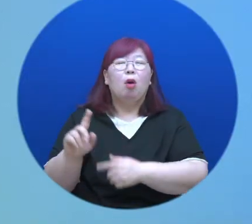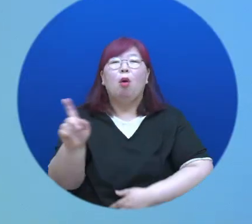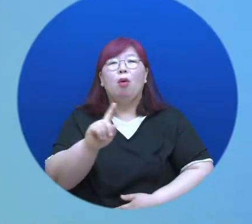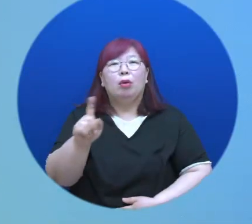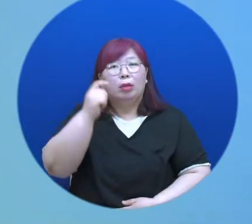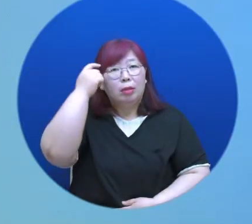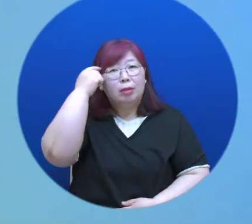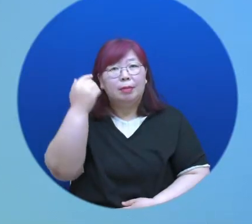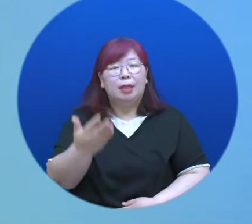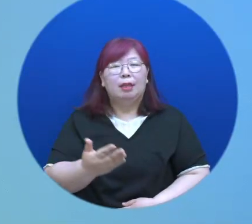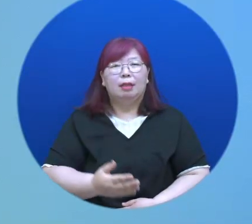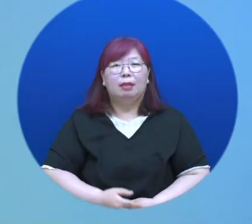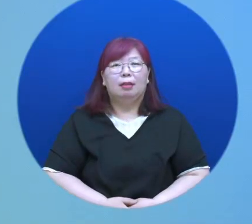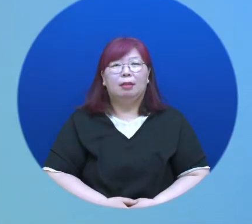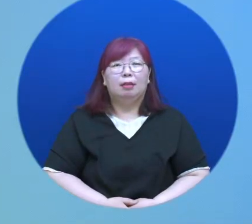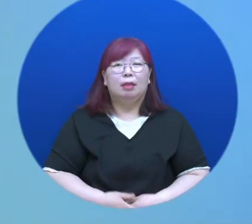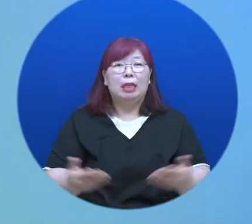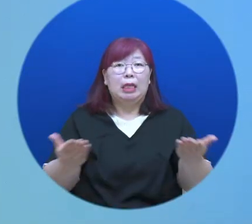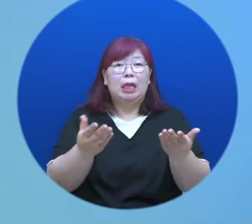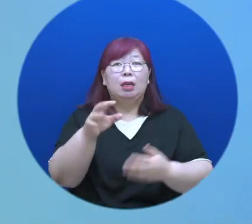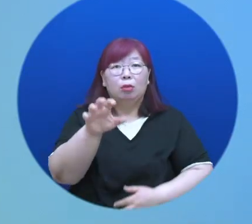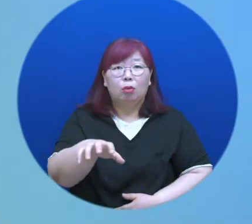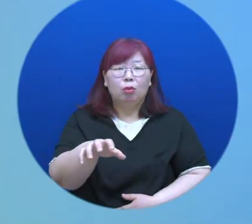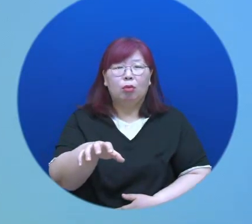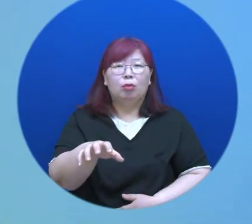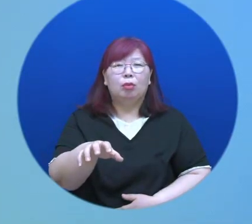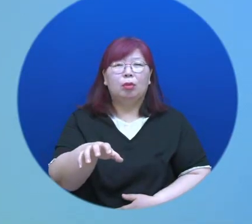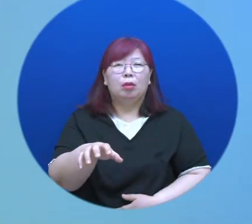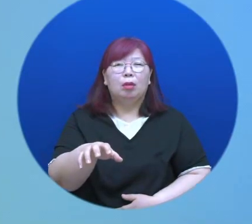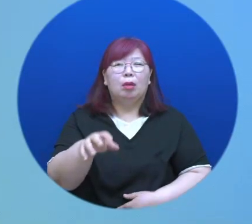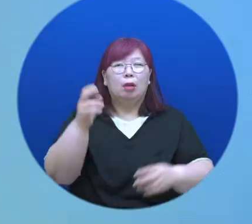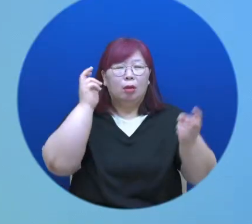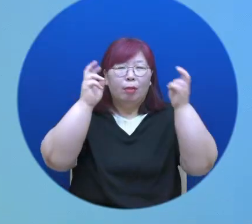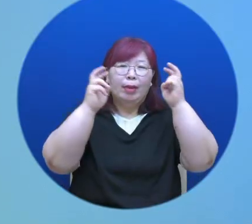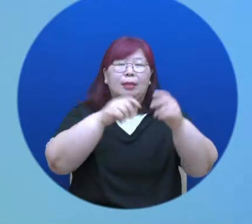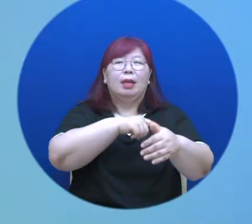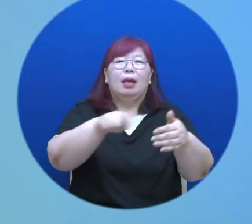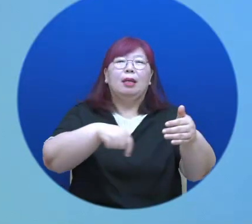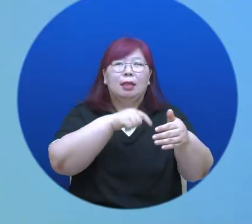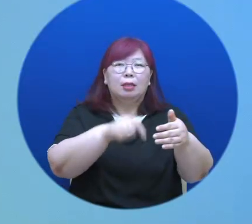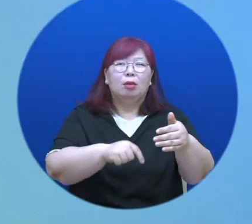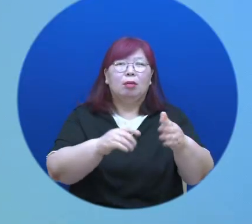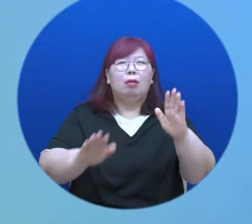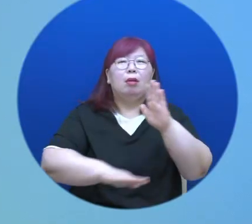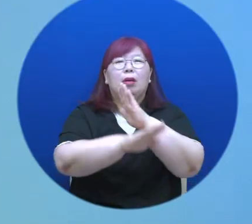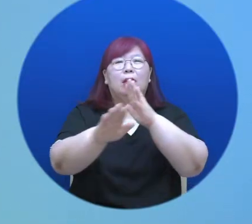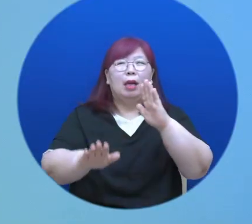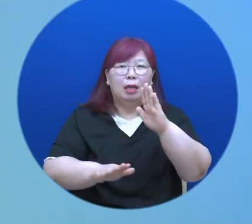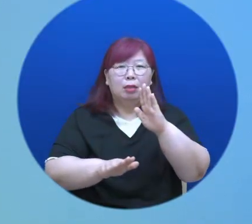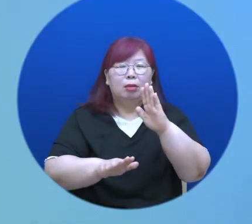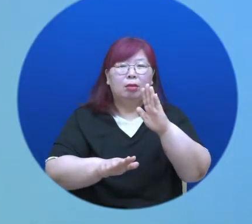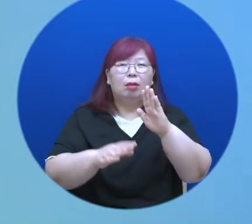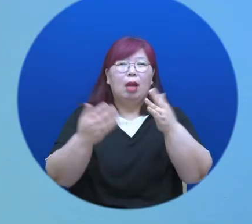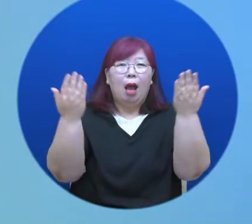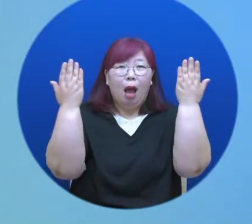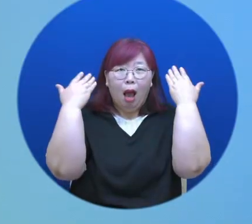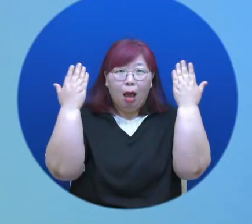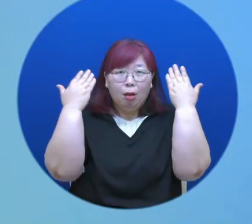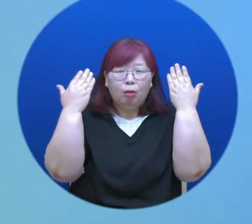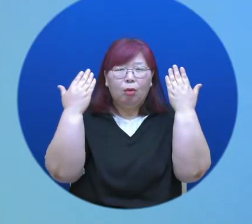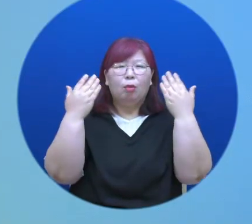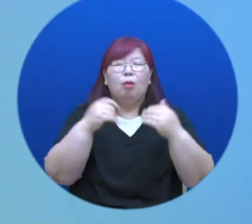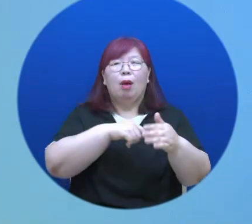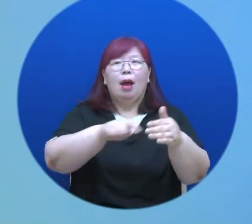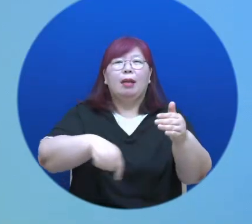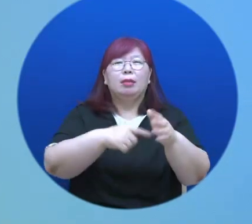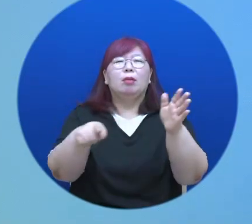어떻습니까? 직장에서, 회사에서, 가정에서, 학교에서 이 믿는